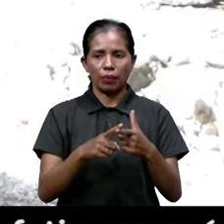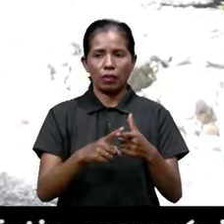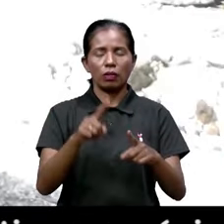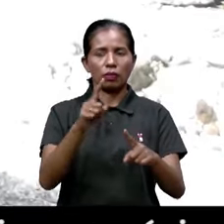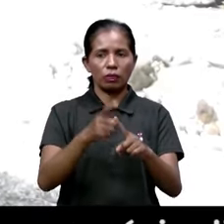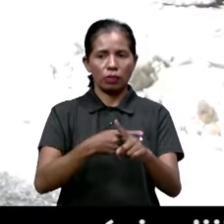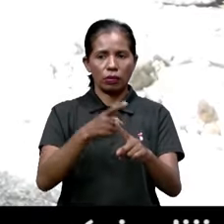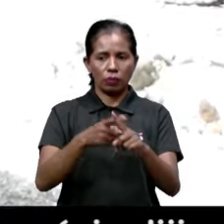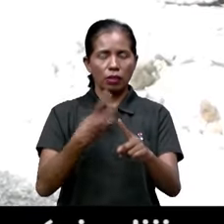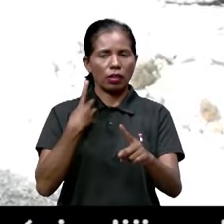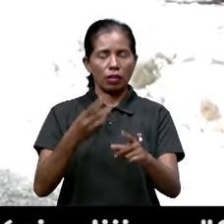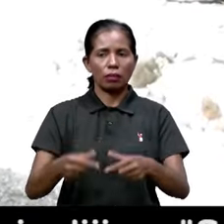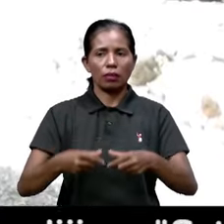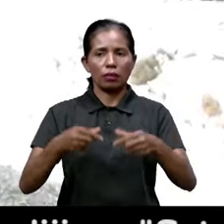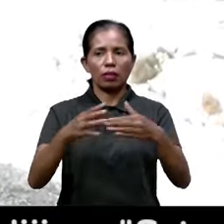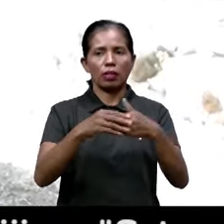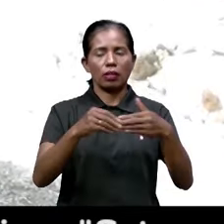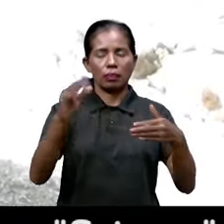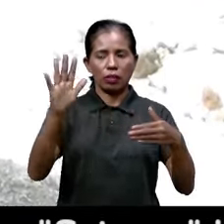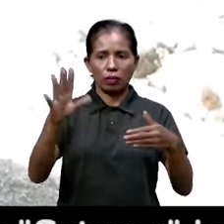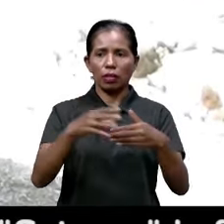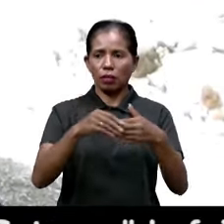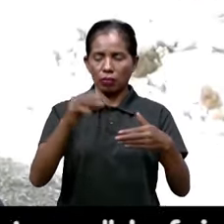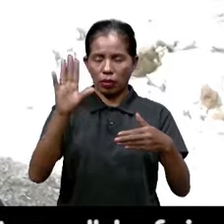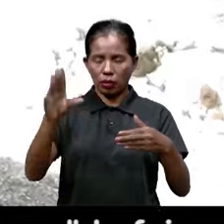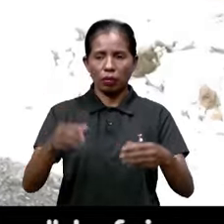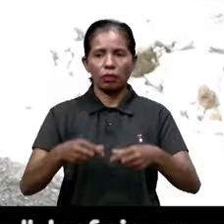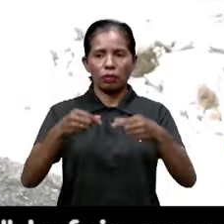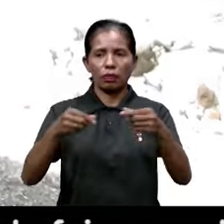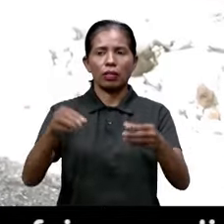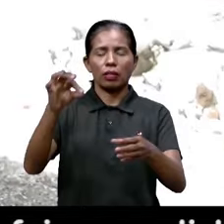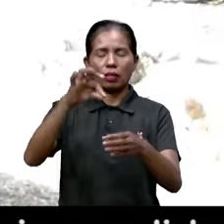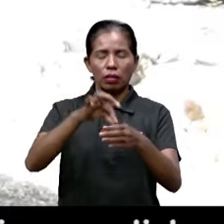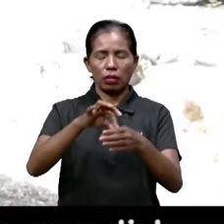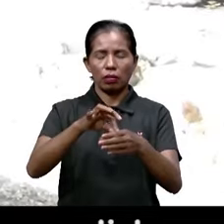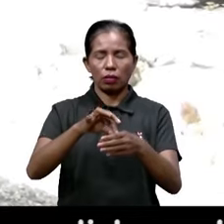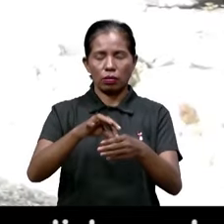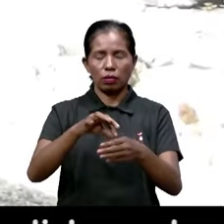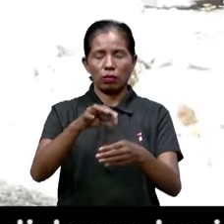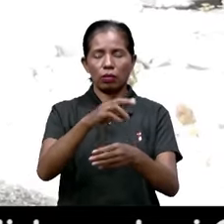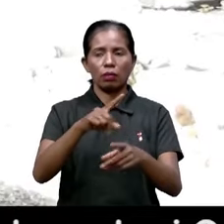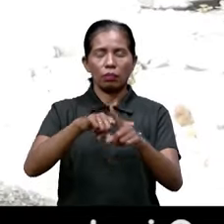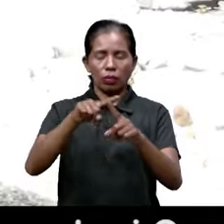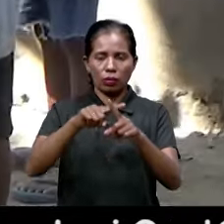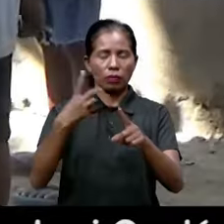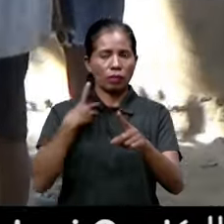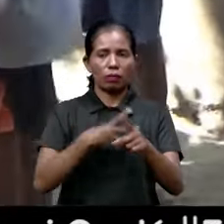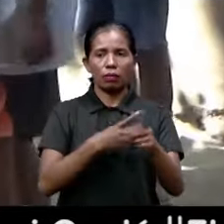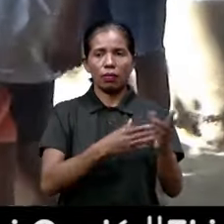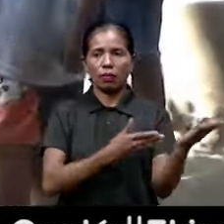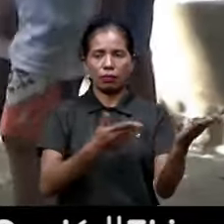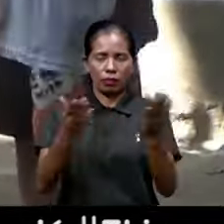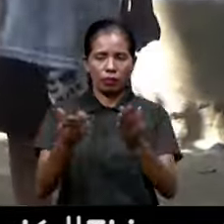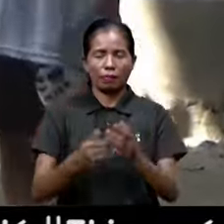Ful-fulan fali, amis tor fali $5 para kodi insi kusa para amidara fali. La sisi husi parte BTL nya? La,